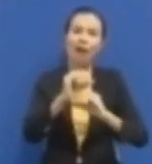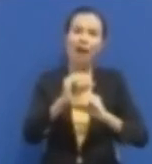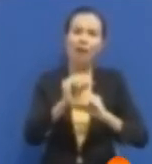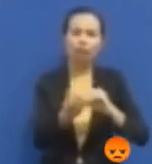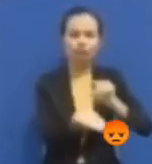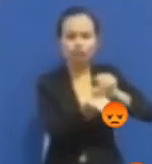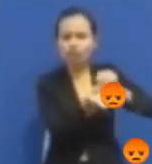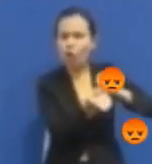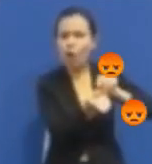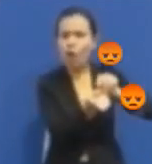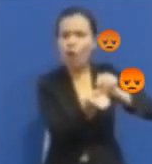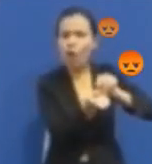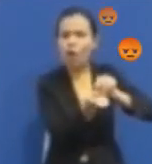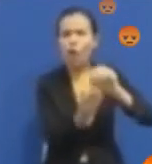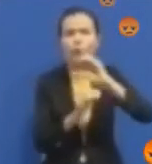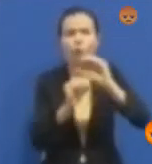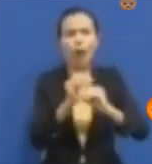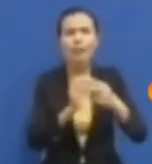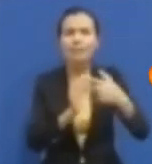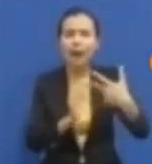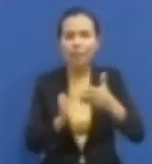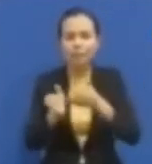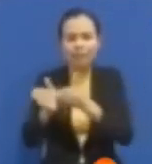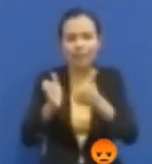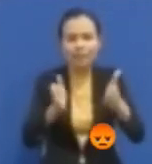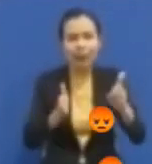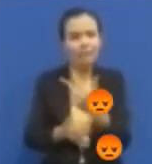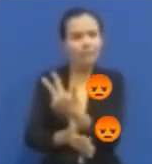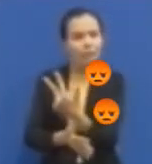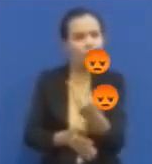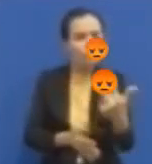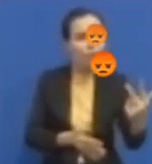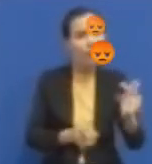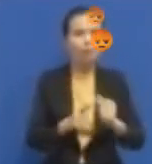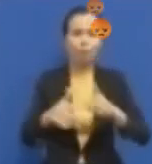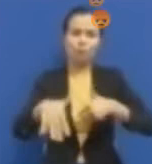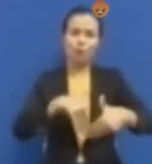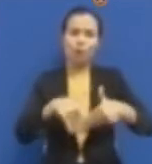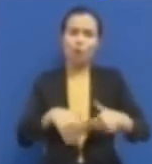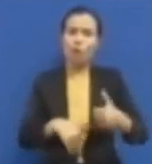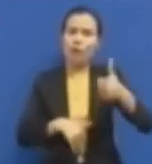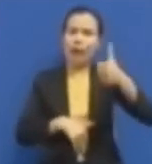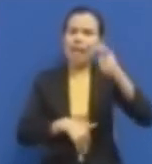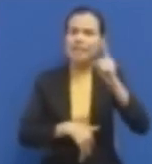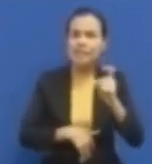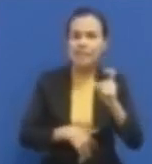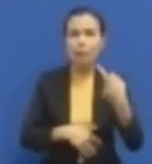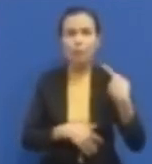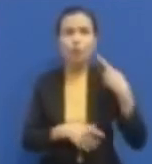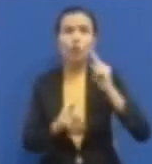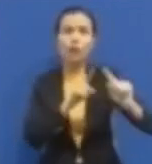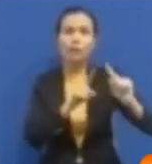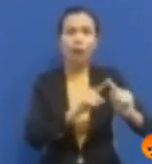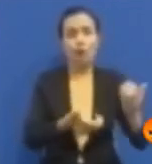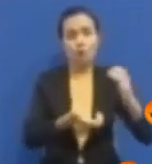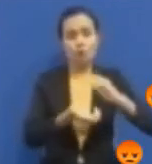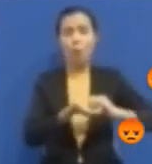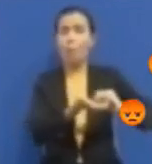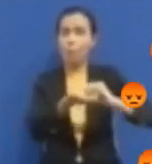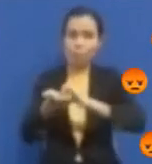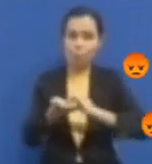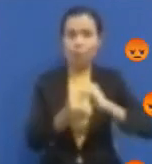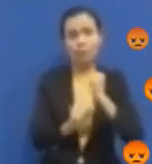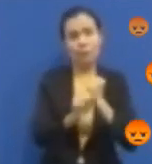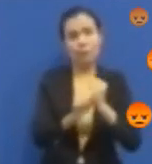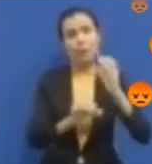ากเช่นสัก3โครงการในแต่ละด้านและนำประชาชนที่มีส่วนได้เสียและส่วนราชการเข้ามาร่วมมือกันในการจัดทำโครงการ